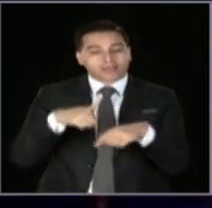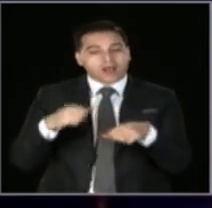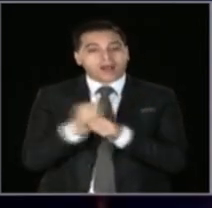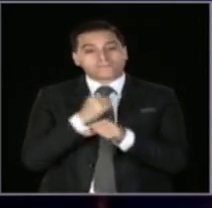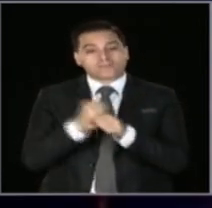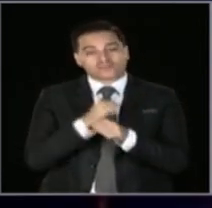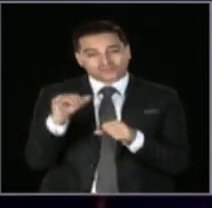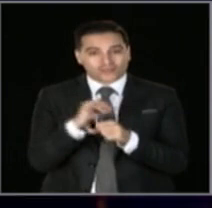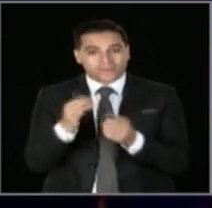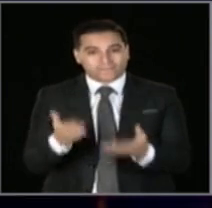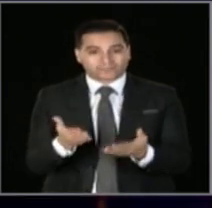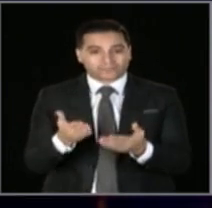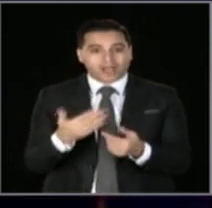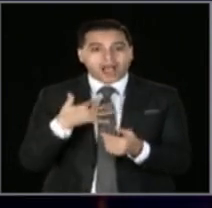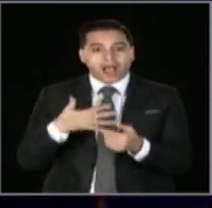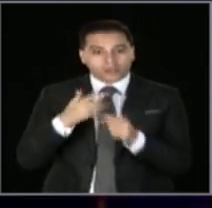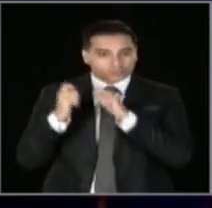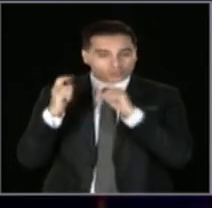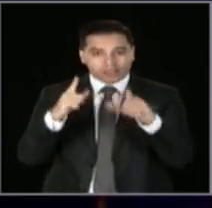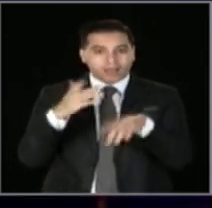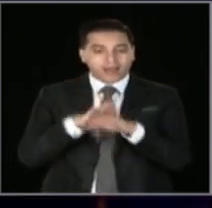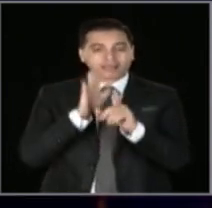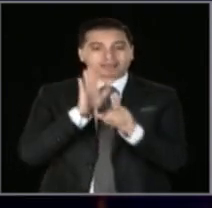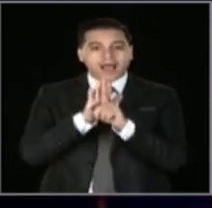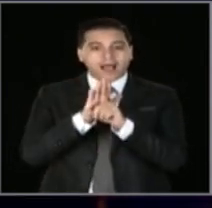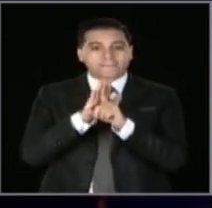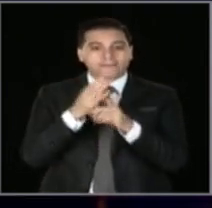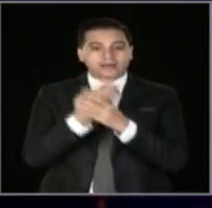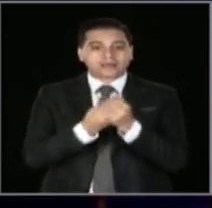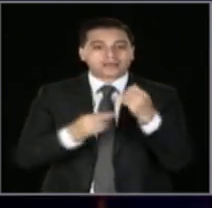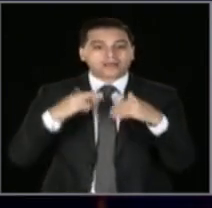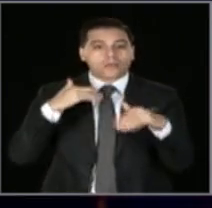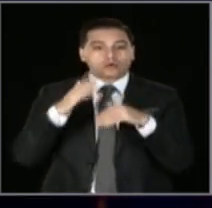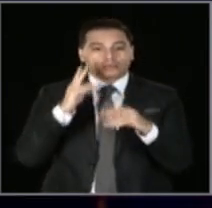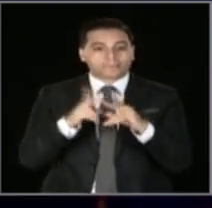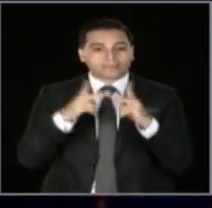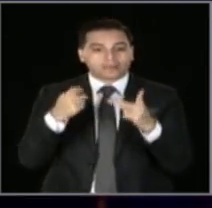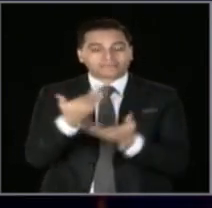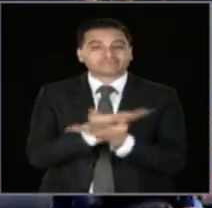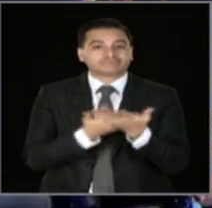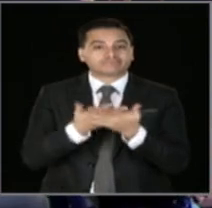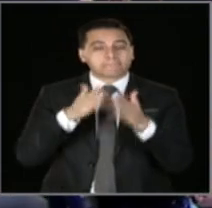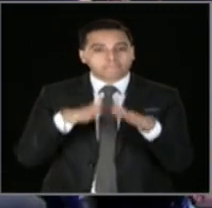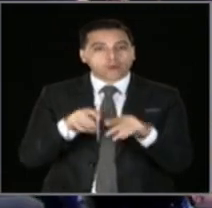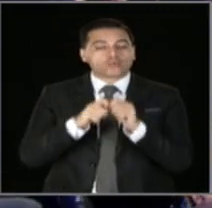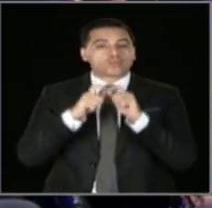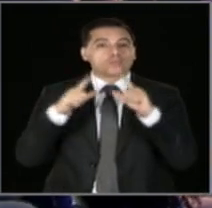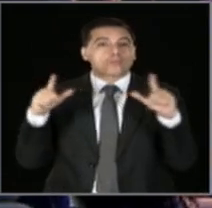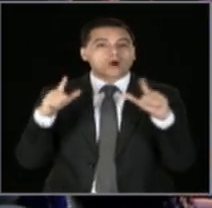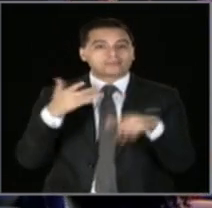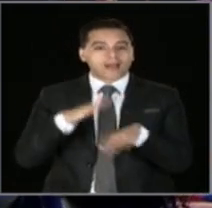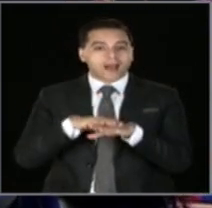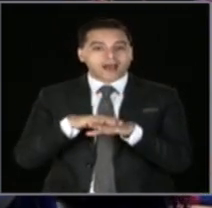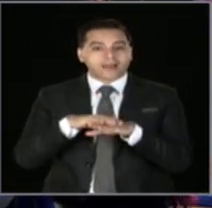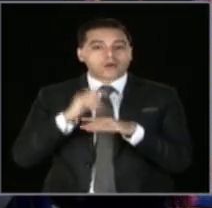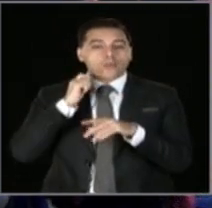عايز أوضح إن يعني دعم القادرين باختلاف هي سياسة دولة بحالها، هي استراتيجية موجودة متوجه بيها